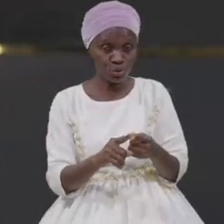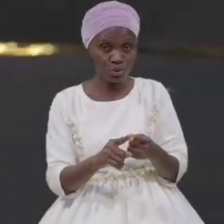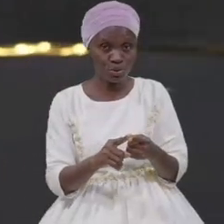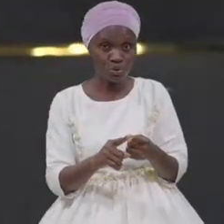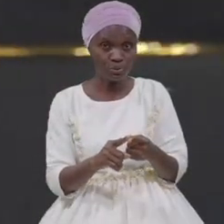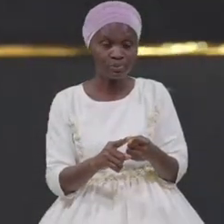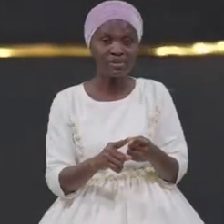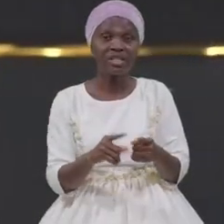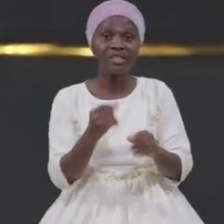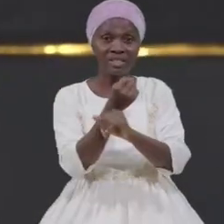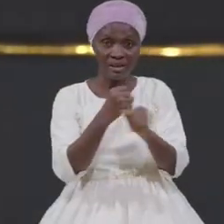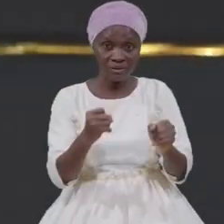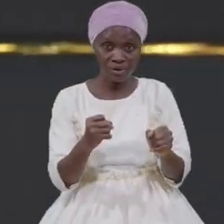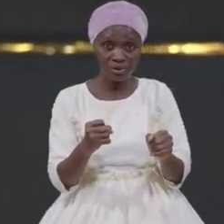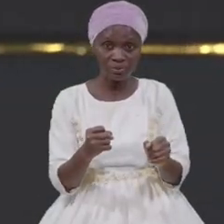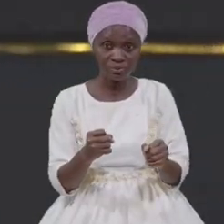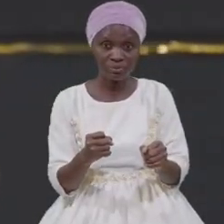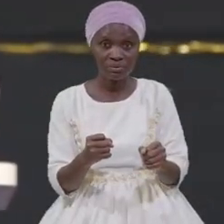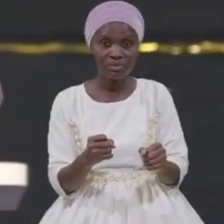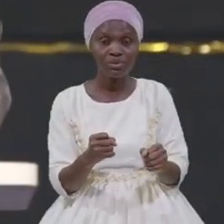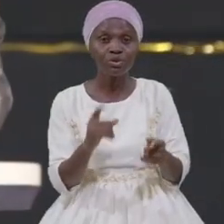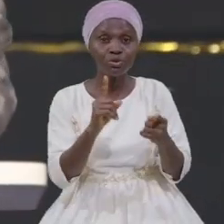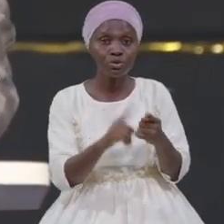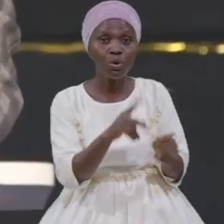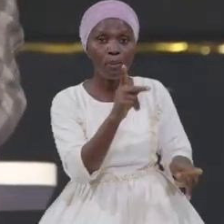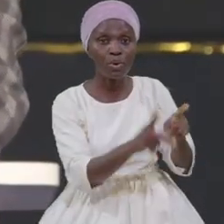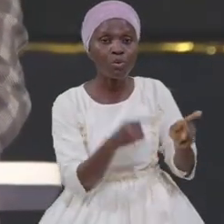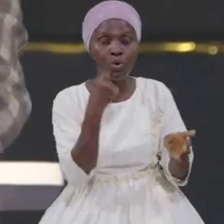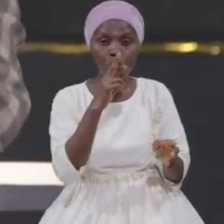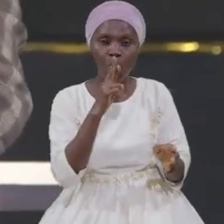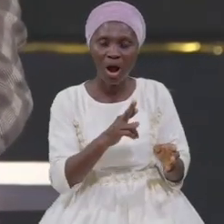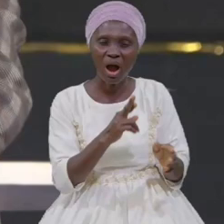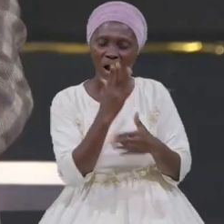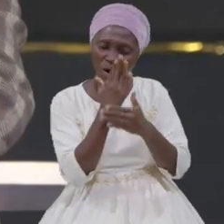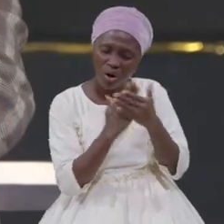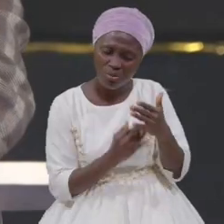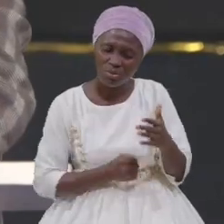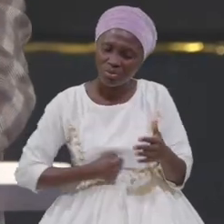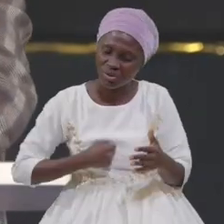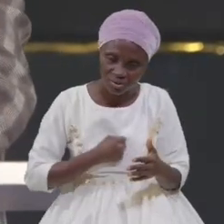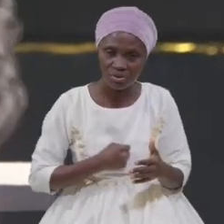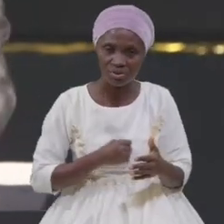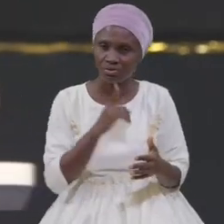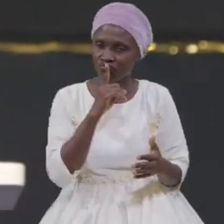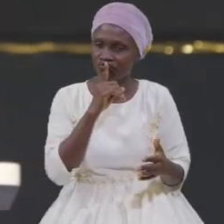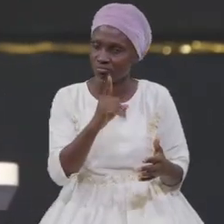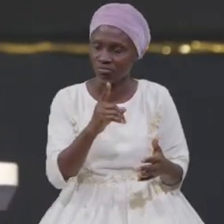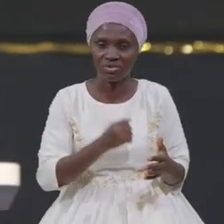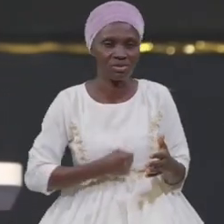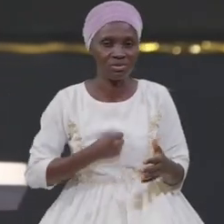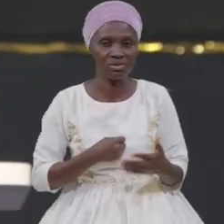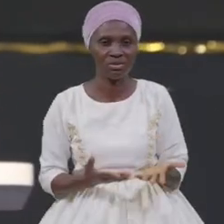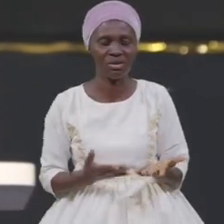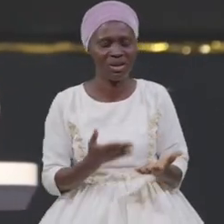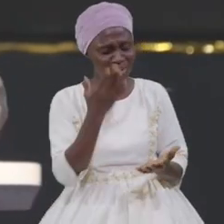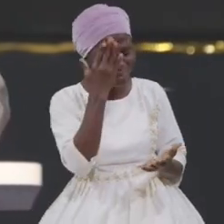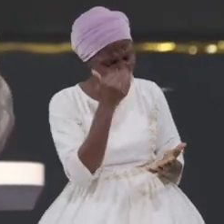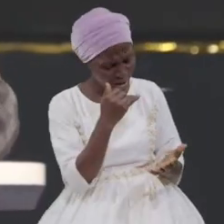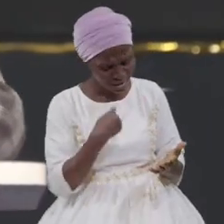le salut, sont ceux-là, qui sont pénitents. Je suis désolé, je suis vraiment désolé. Comment est-ce que j'ai pu faire une chose